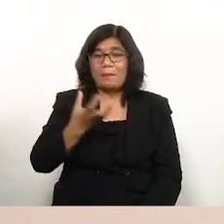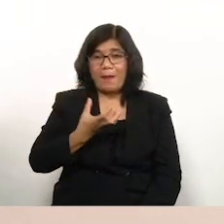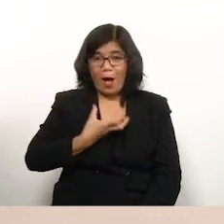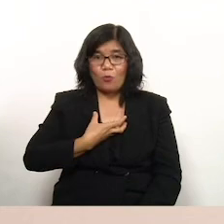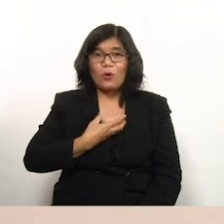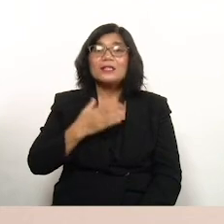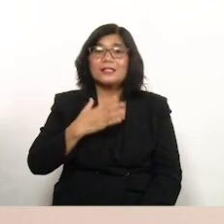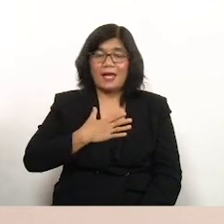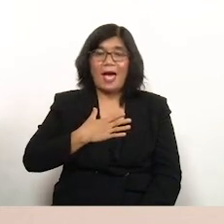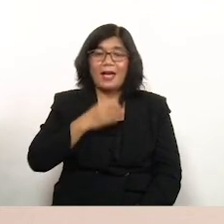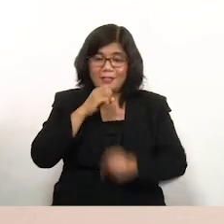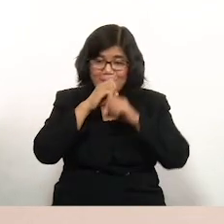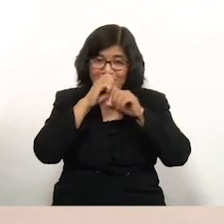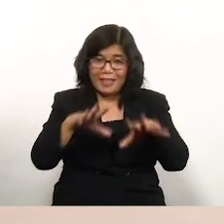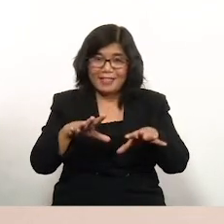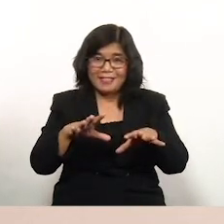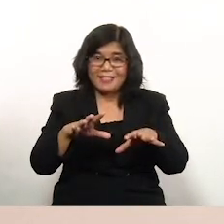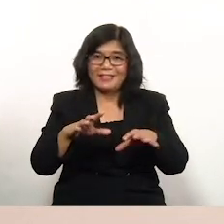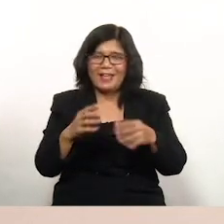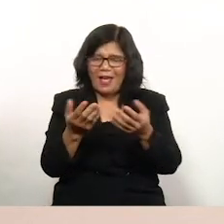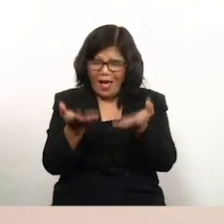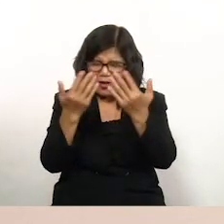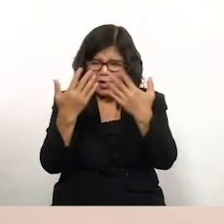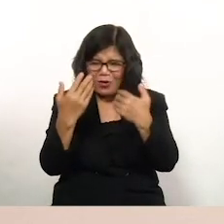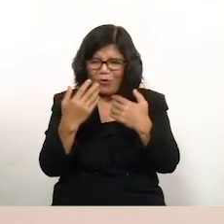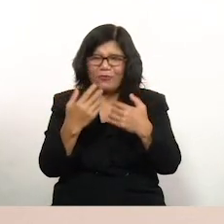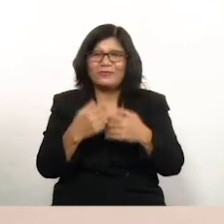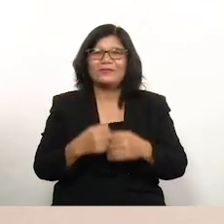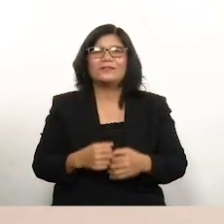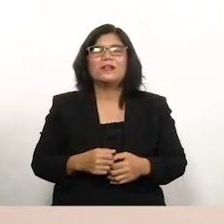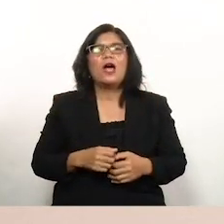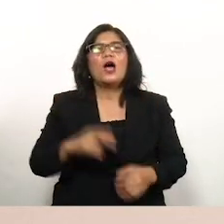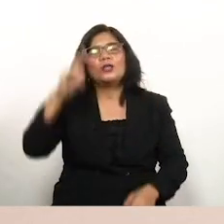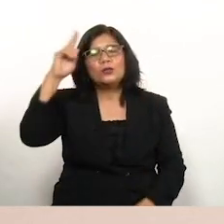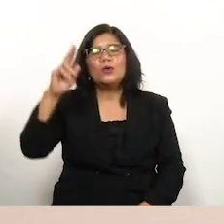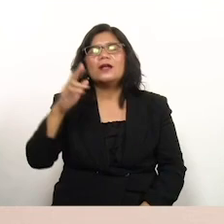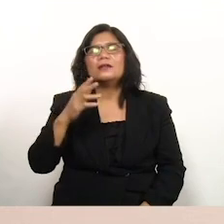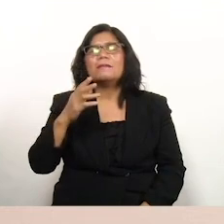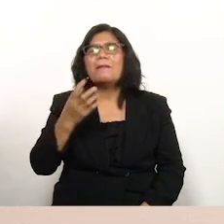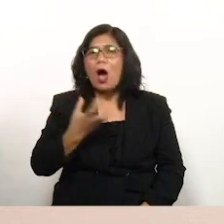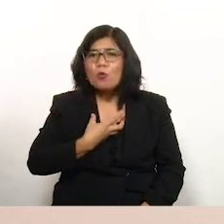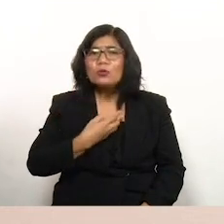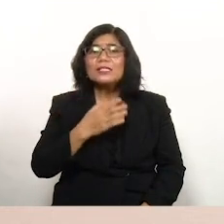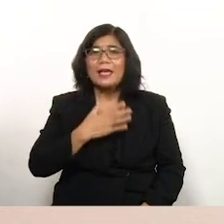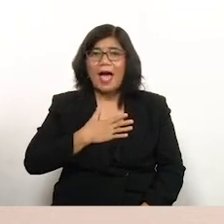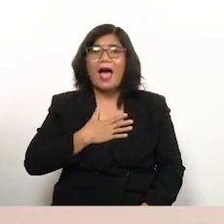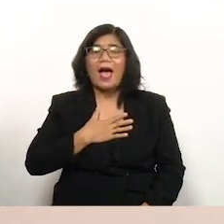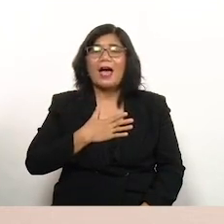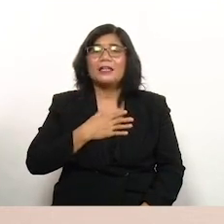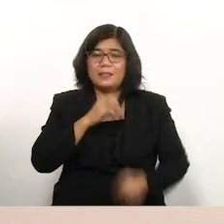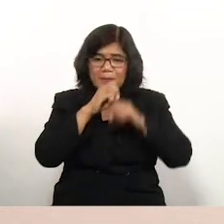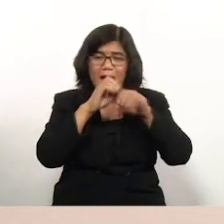diberkati halo hei halo kita di klub sama-sama bilang Tuhan mau saya diberkati Hai